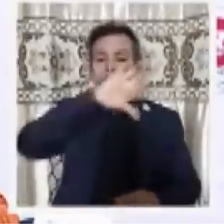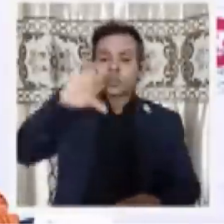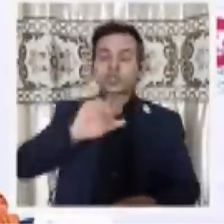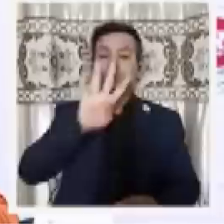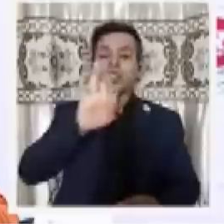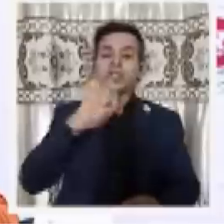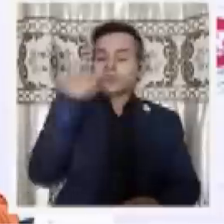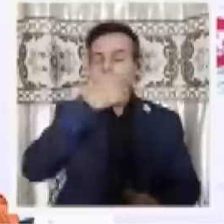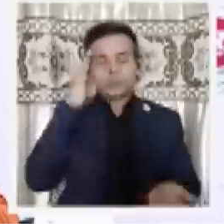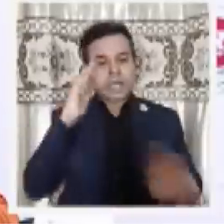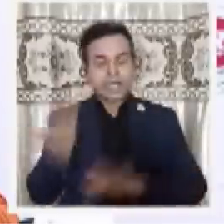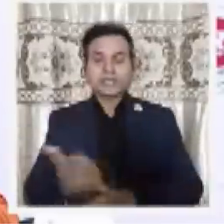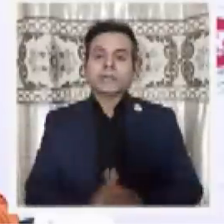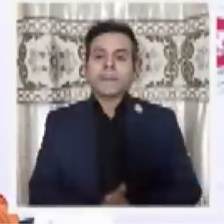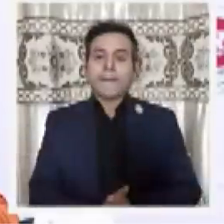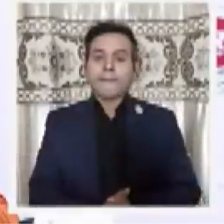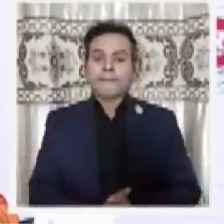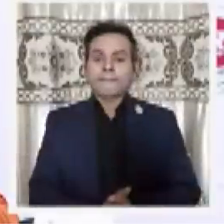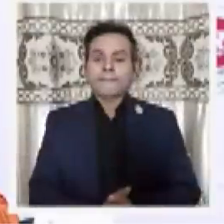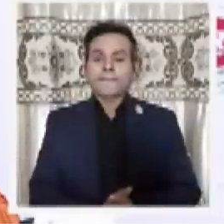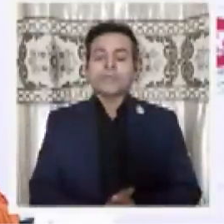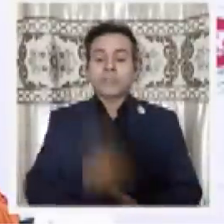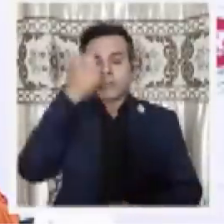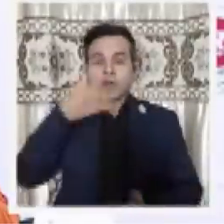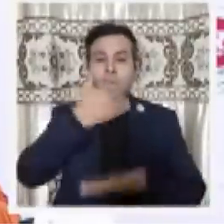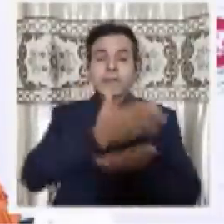323 জন, 51 থেকে 60 624 জন এবং